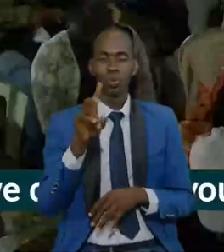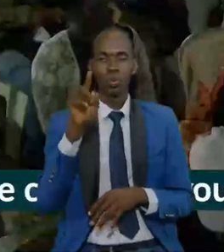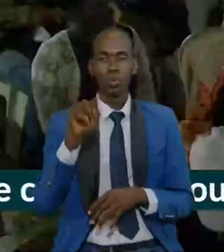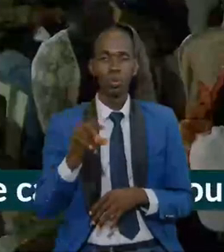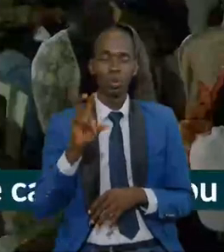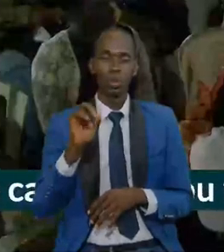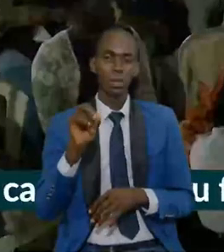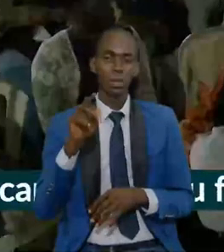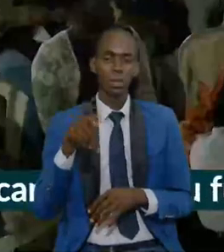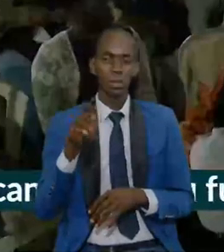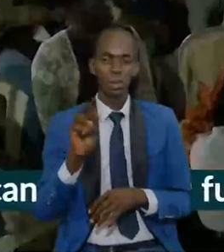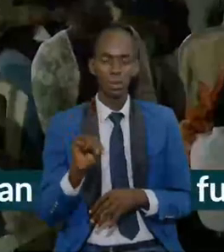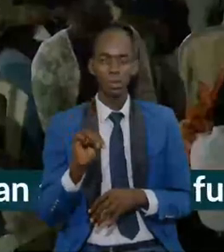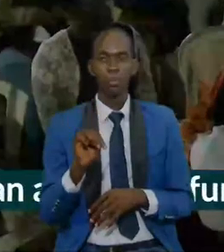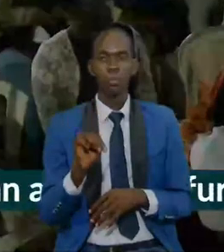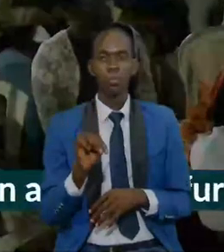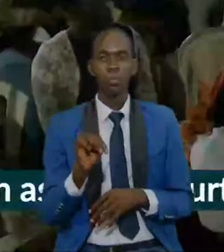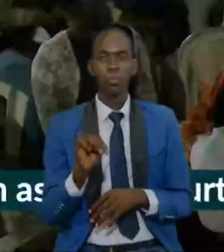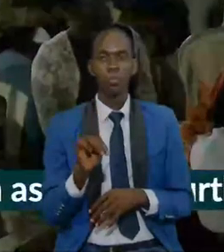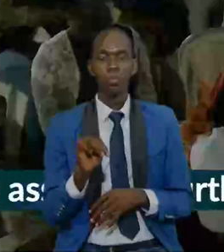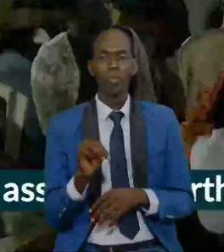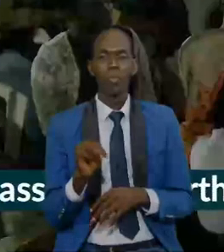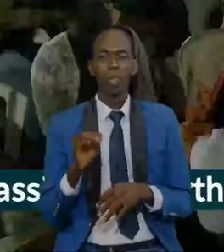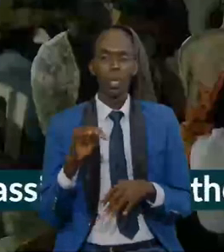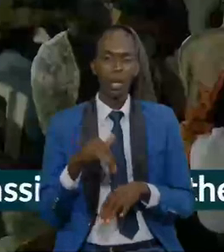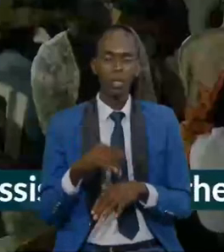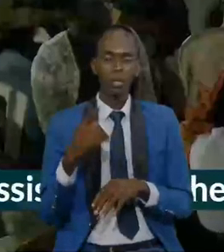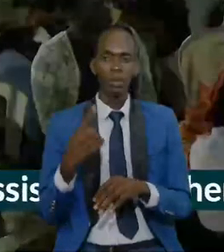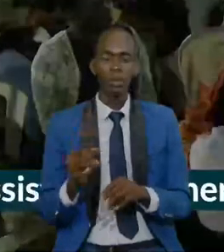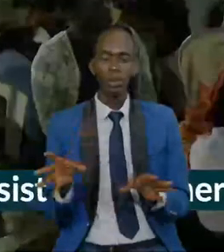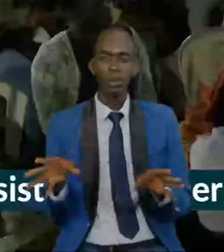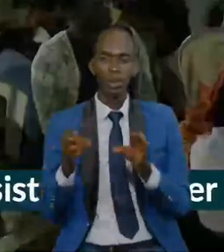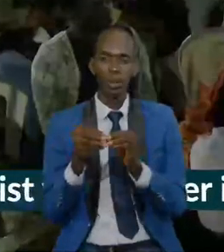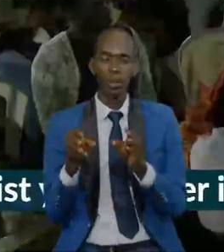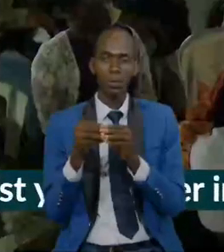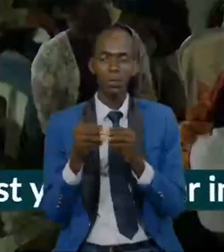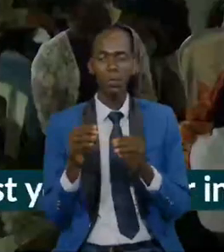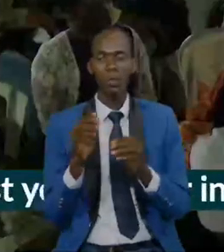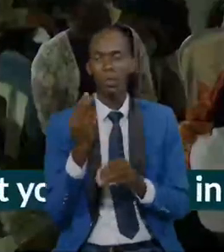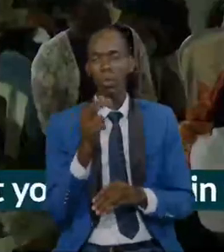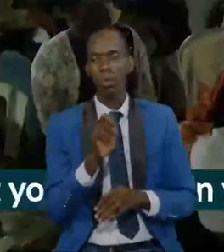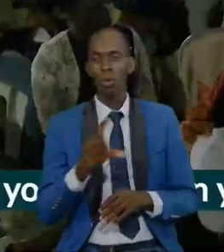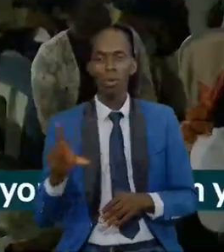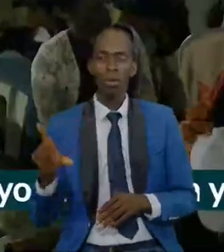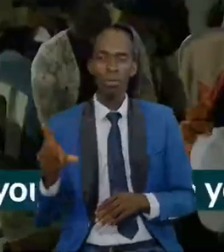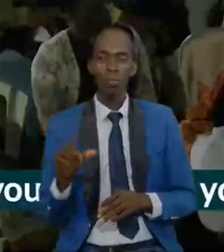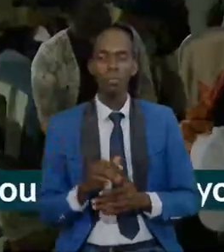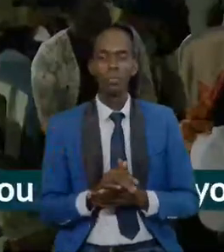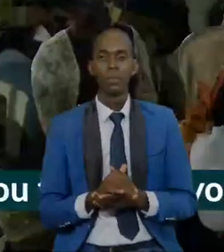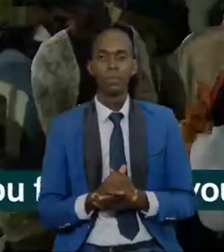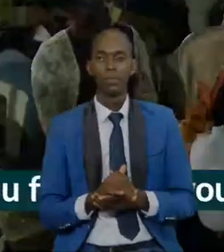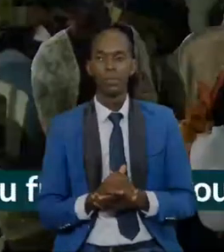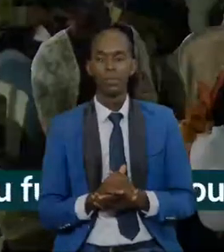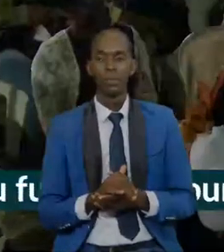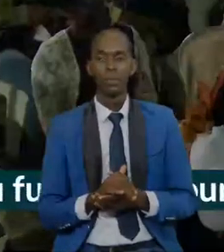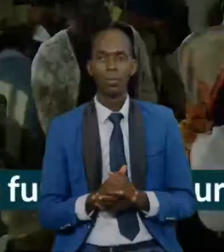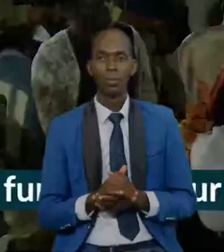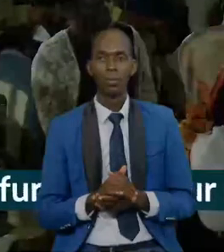la conférence. In the conference hall. La conférence ici où à